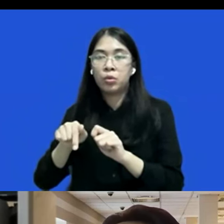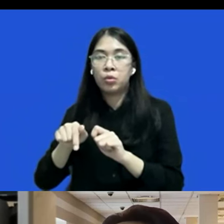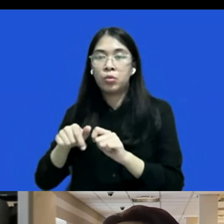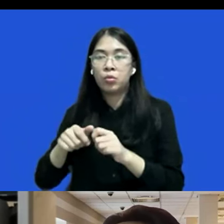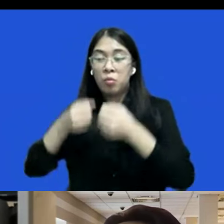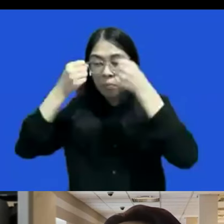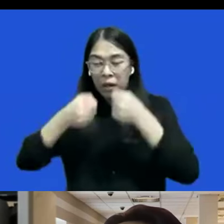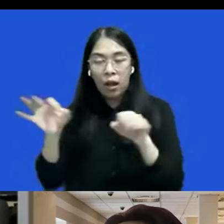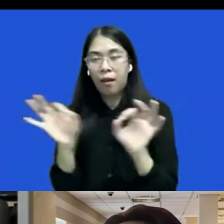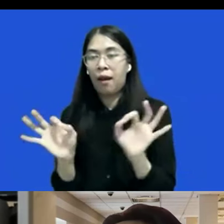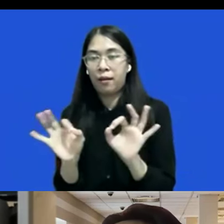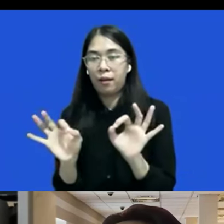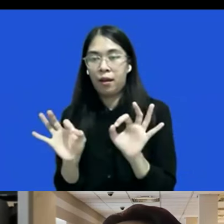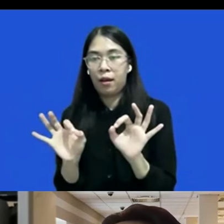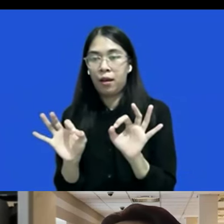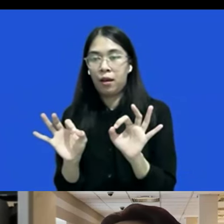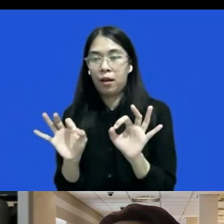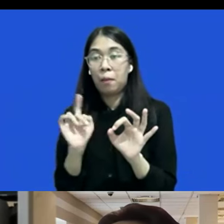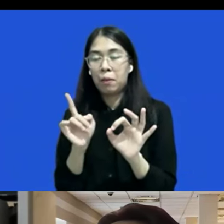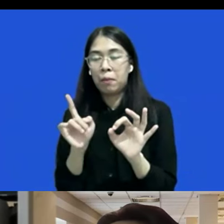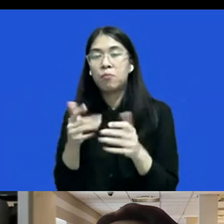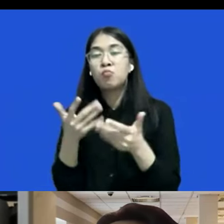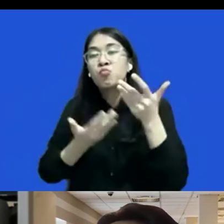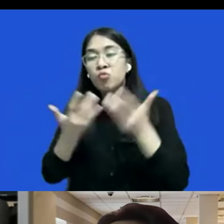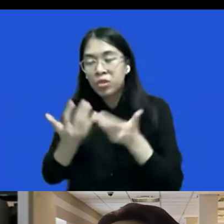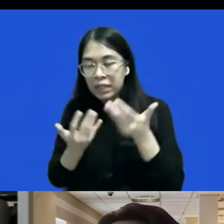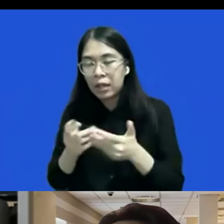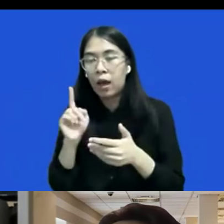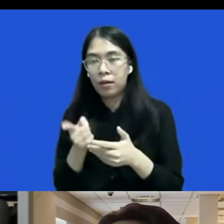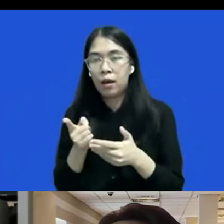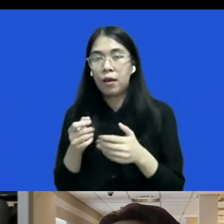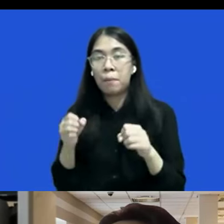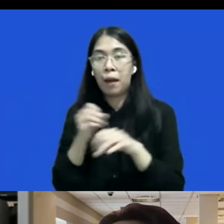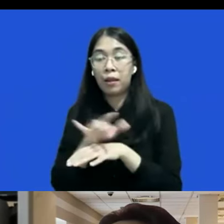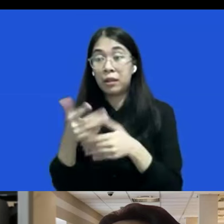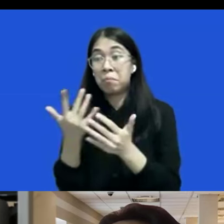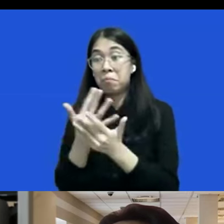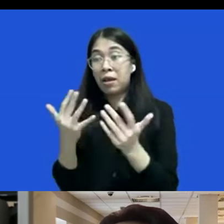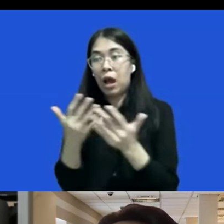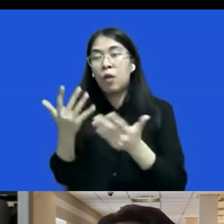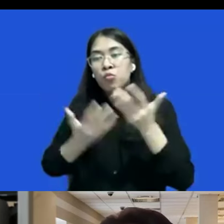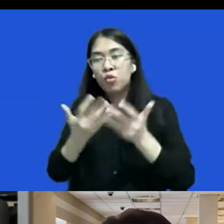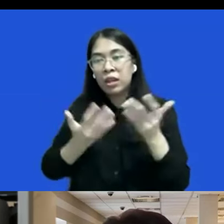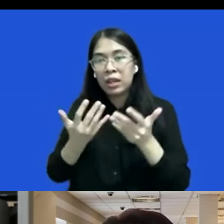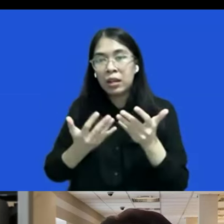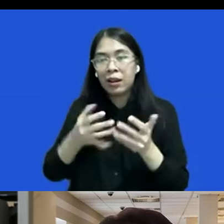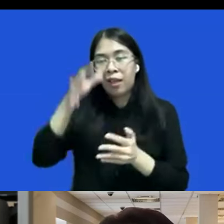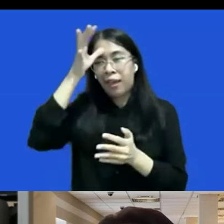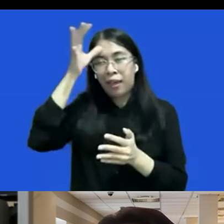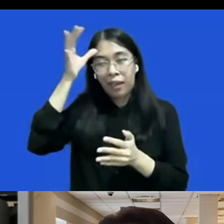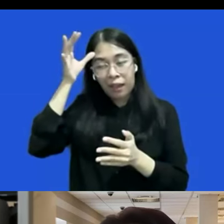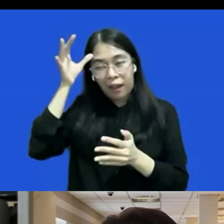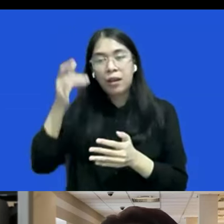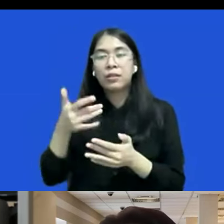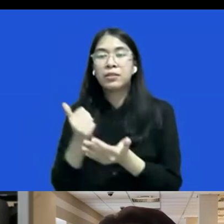pidananya. Karena kita nggak bisa tutup mata juga, bisa jadi ada dalam praktik yang namanya masyarakat mungkin kurang paham, yang mana